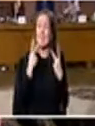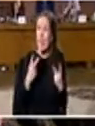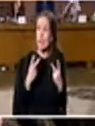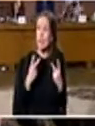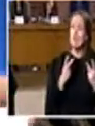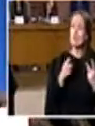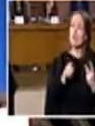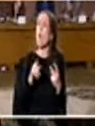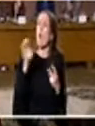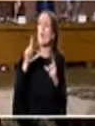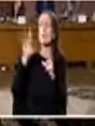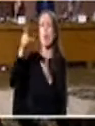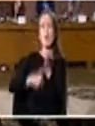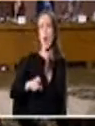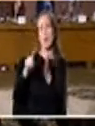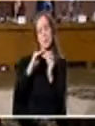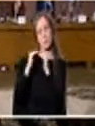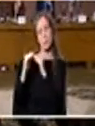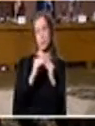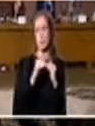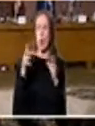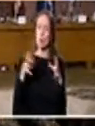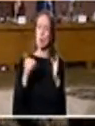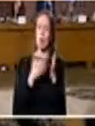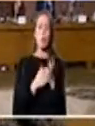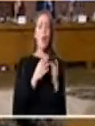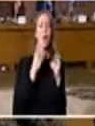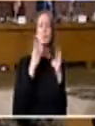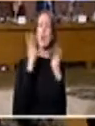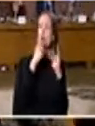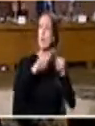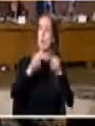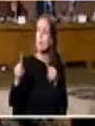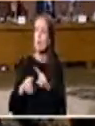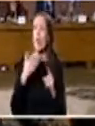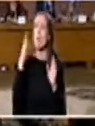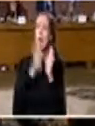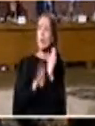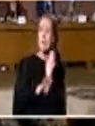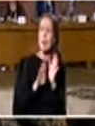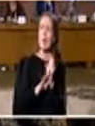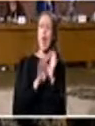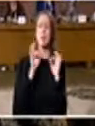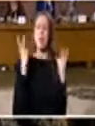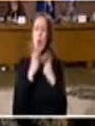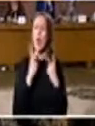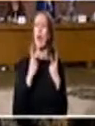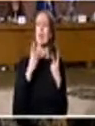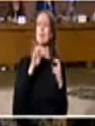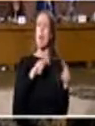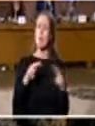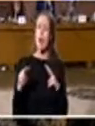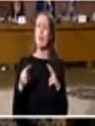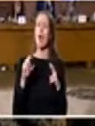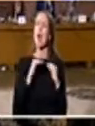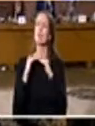zajedničke članicama u društvu u kome vladaju pluralizam, odsustvo diskriminacije, tolerancija, pravda, solidarnost i ravnopravnost